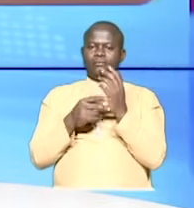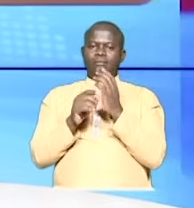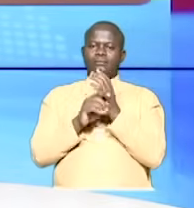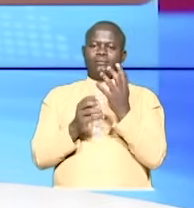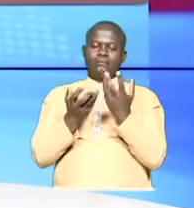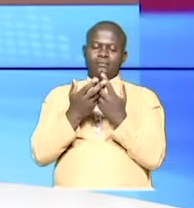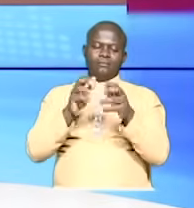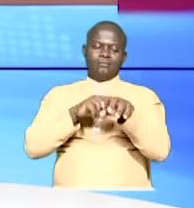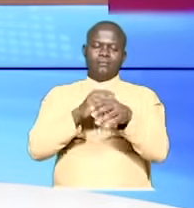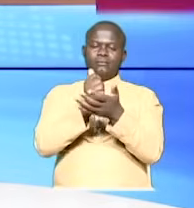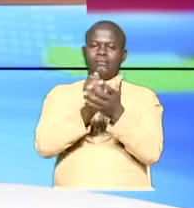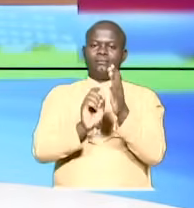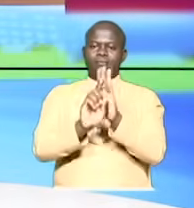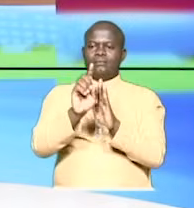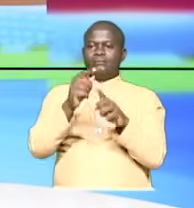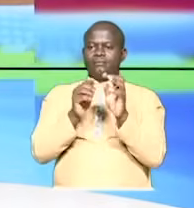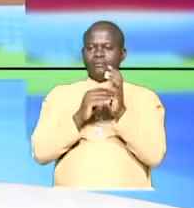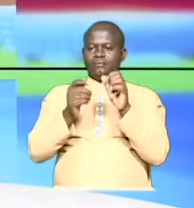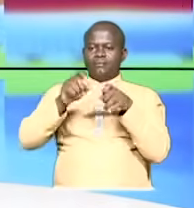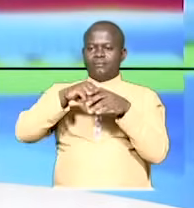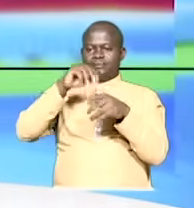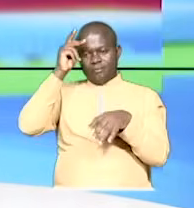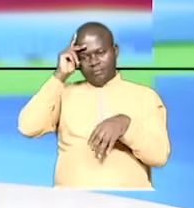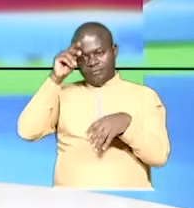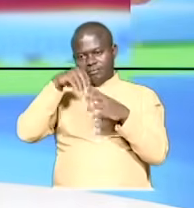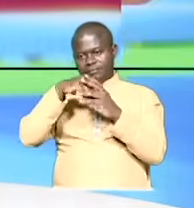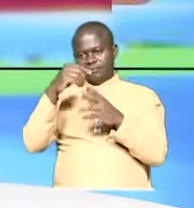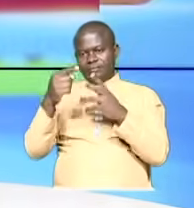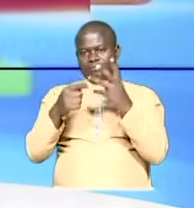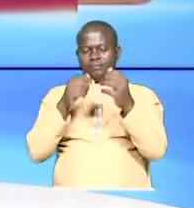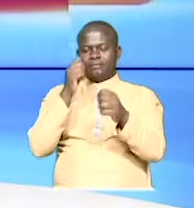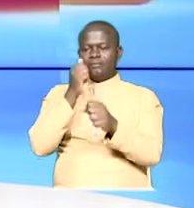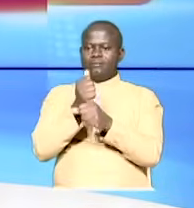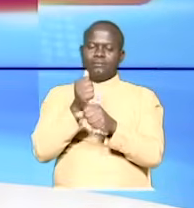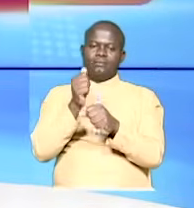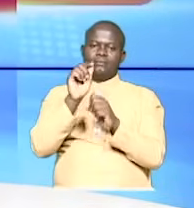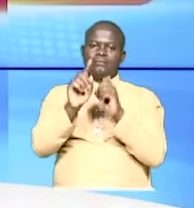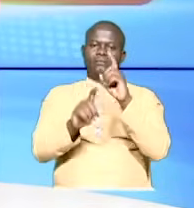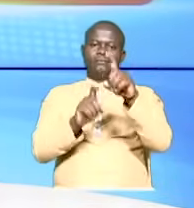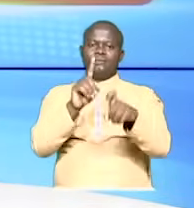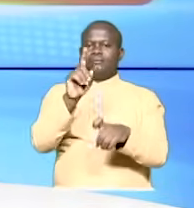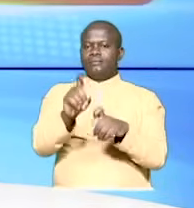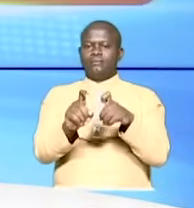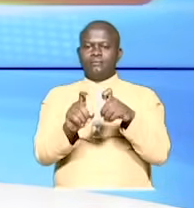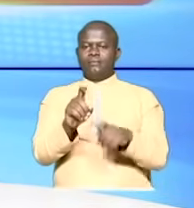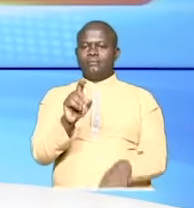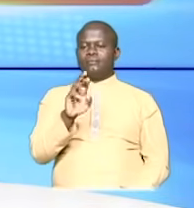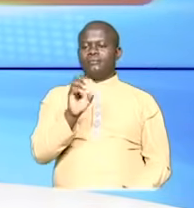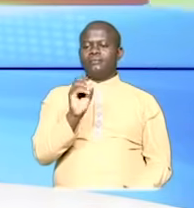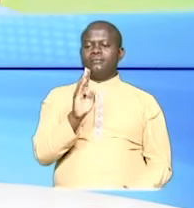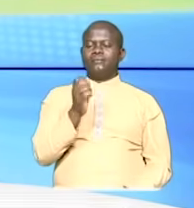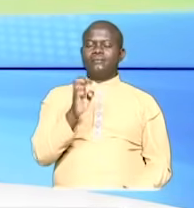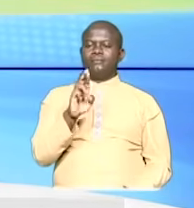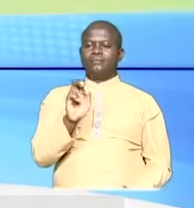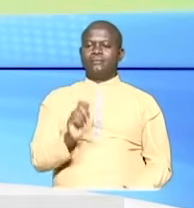kabafasha kwiteza imbere ndetse no kongera ubumenyi mu byo bakora. Reka tubibaze Robert